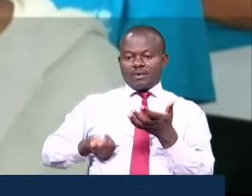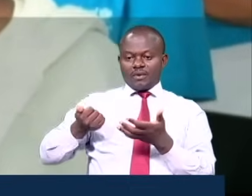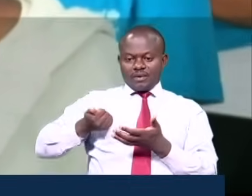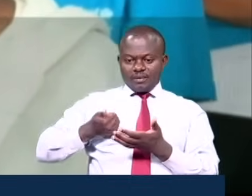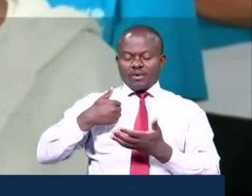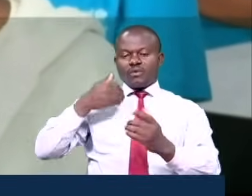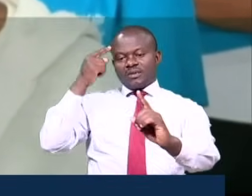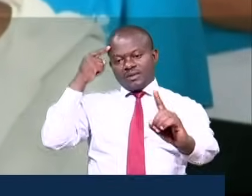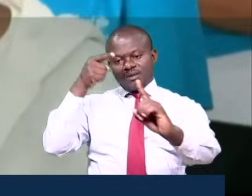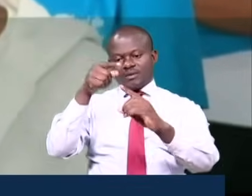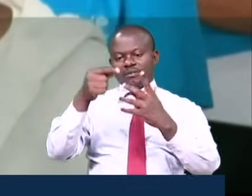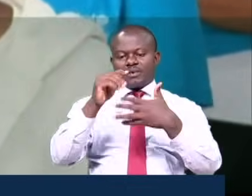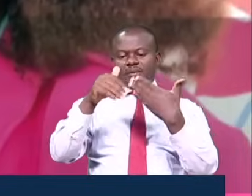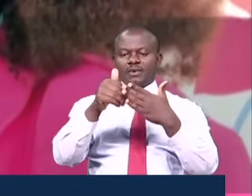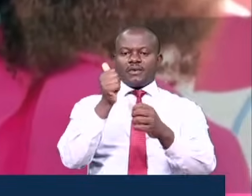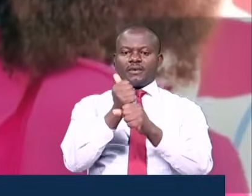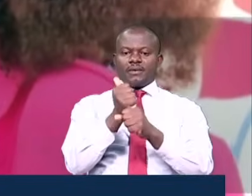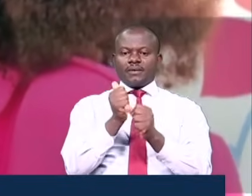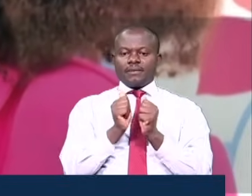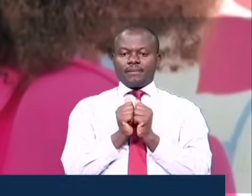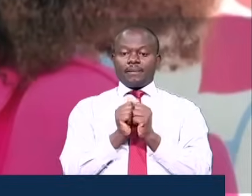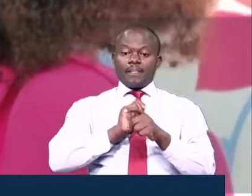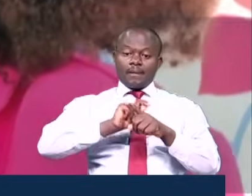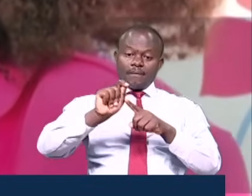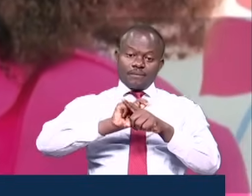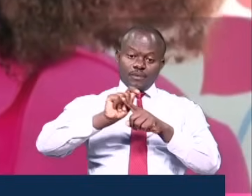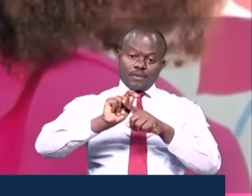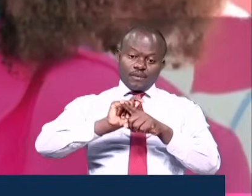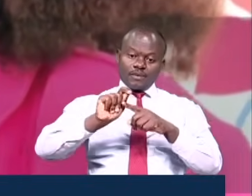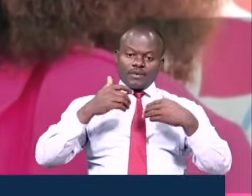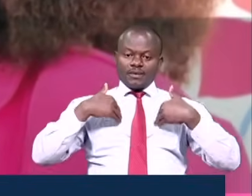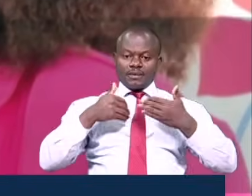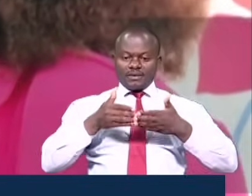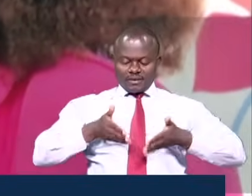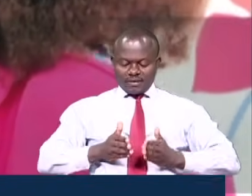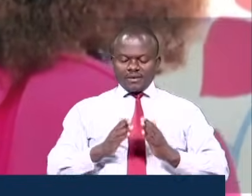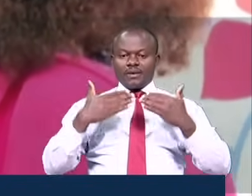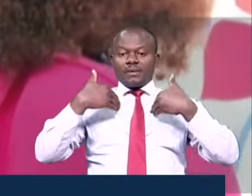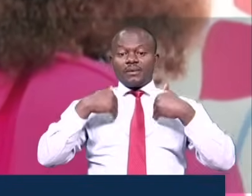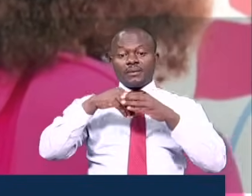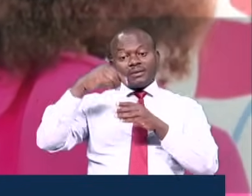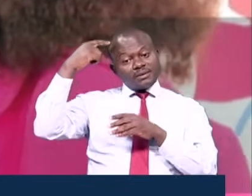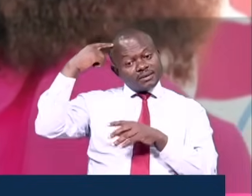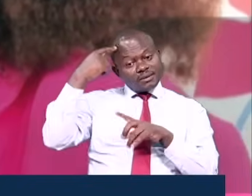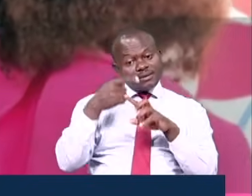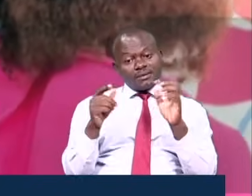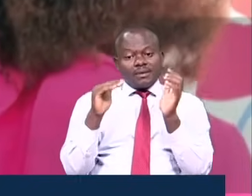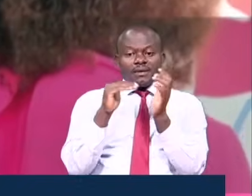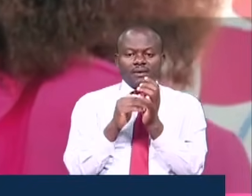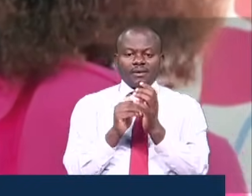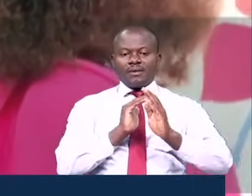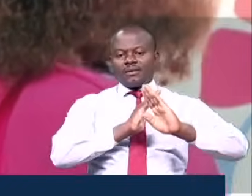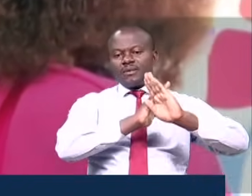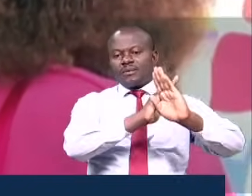kugira intego mu byo bakora byose. Tubahugura ubuzima ku buzima bw'imyororokere, ubuzima bwo mu mutwe, ndetse no